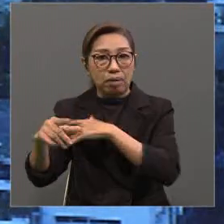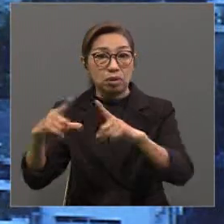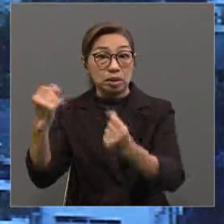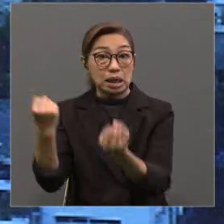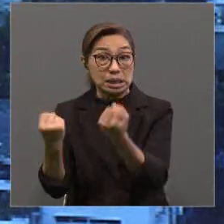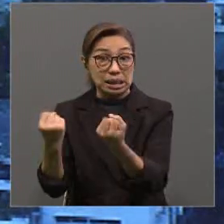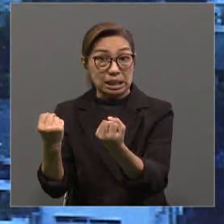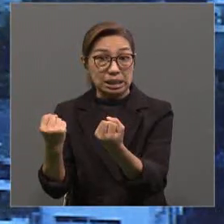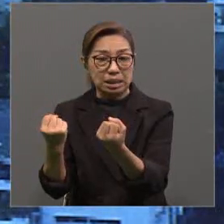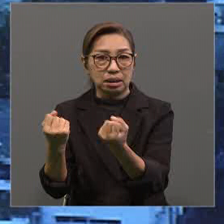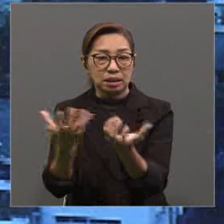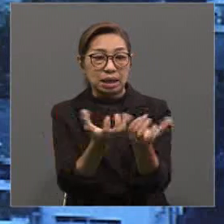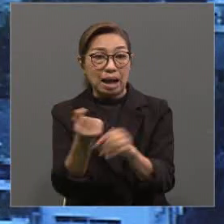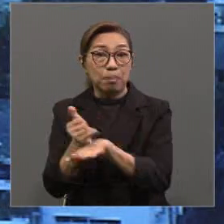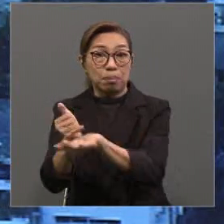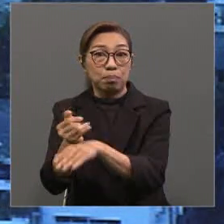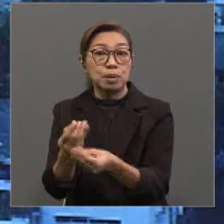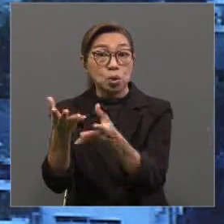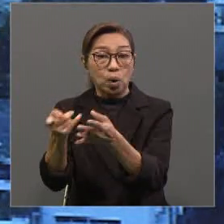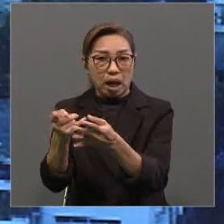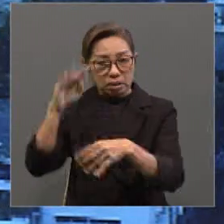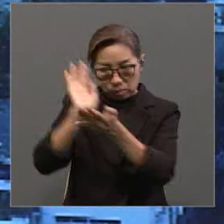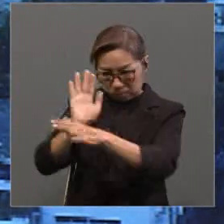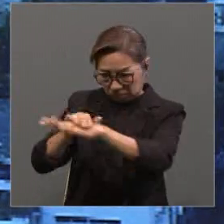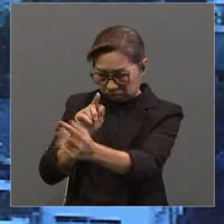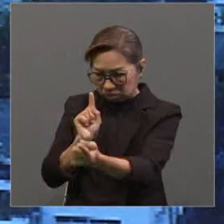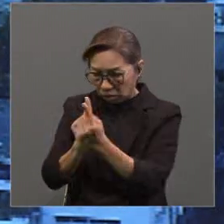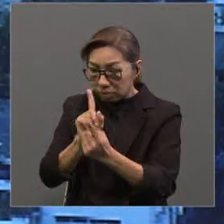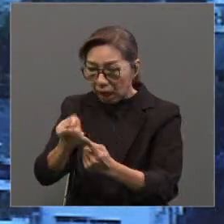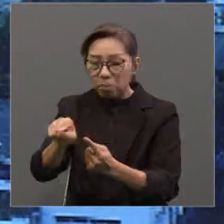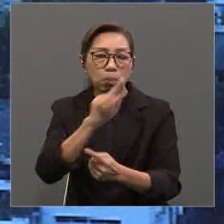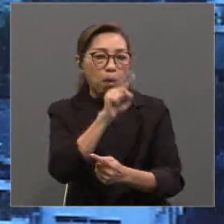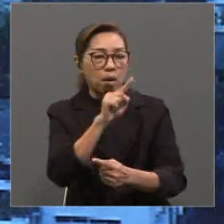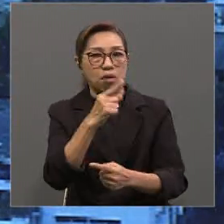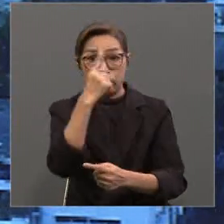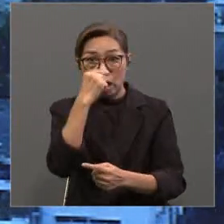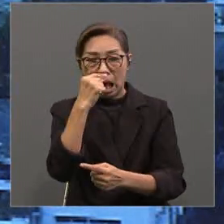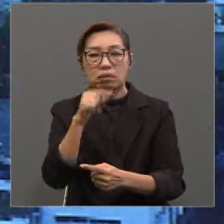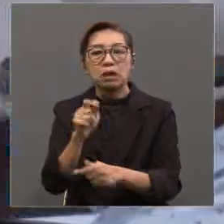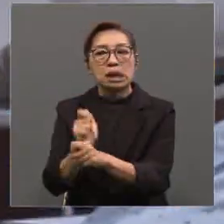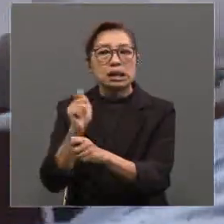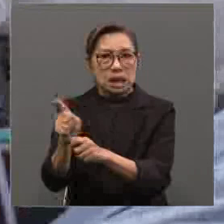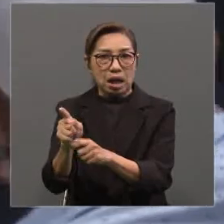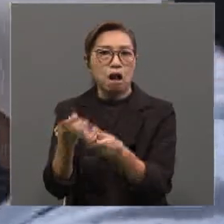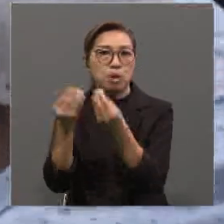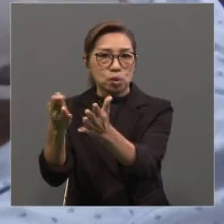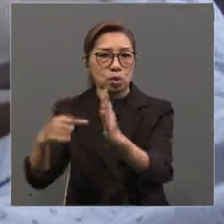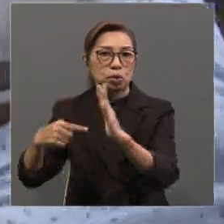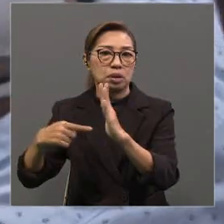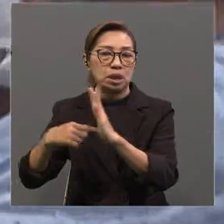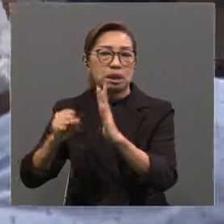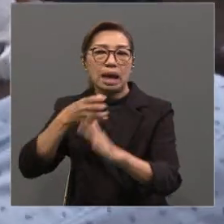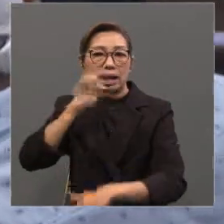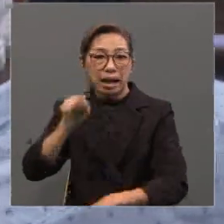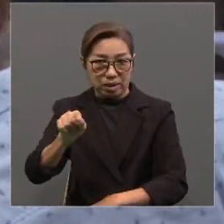บปากคำแล้วก็ได้ข้อมูลบอกว่าถูกจ้างให้ไปส่งที่ชายแดนจังหวัดสระแก้วค่ะโดยนายสุรชัยสบายบาง